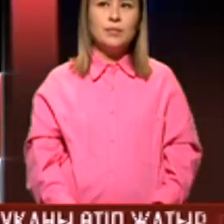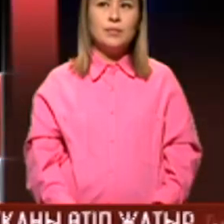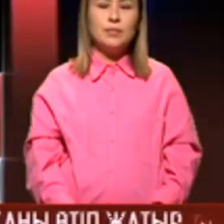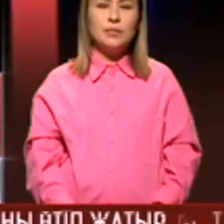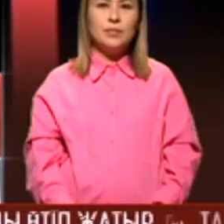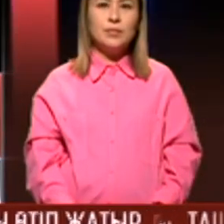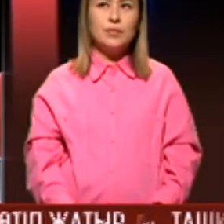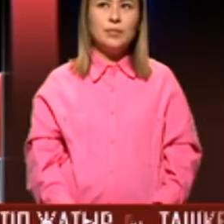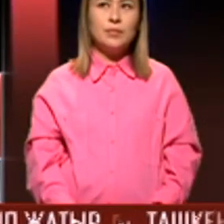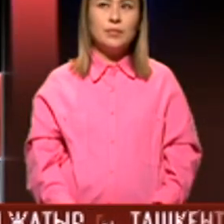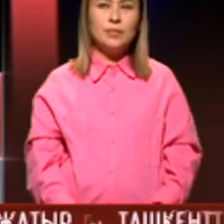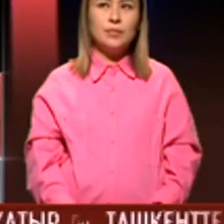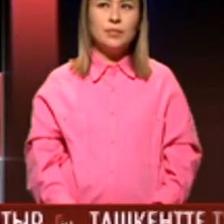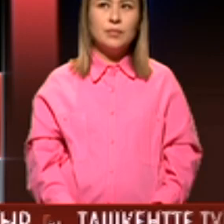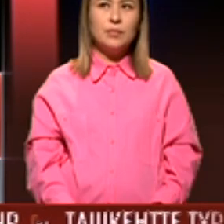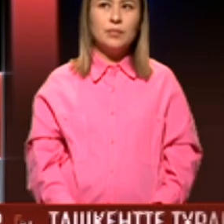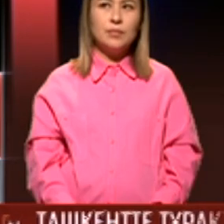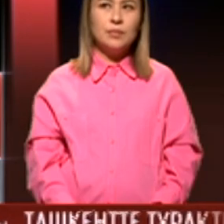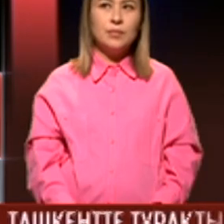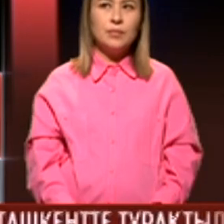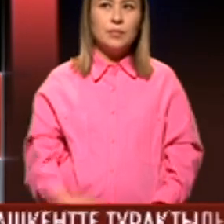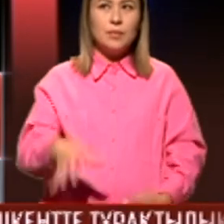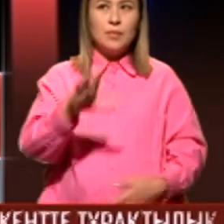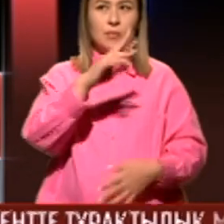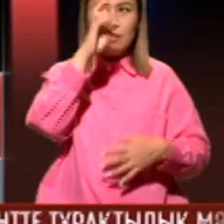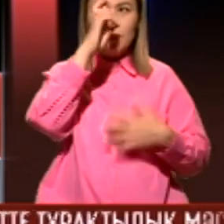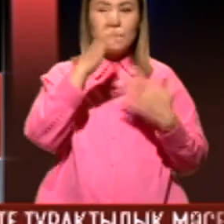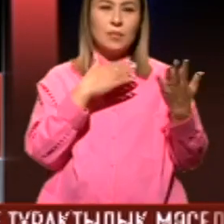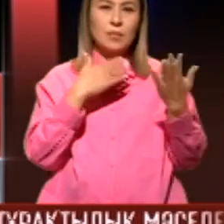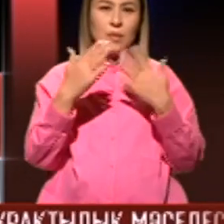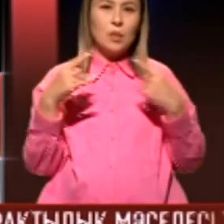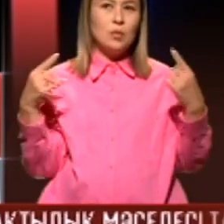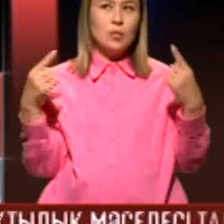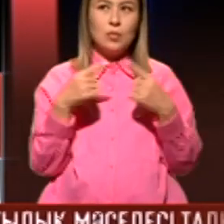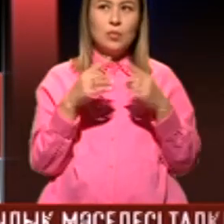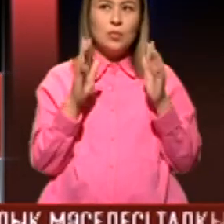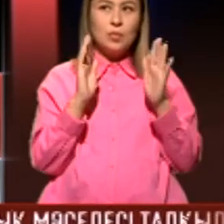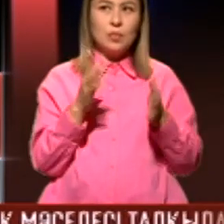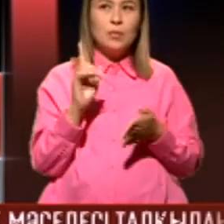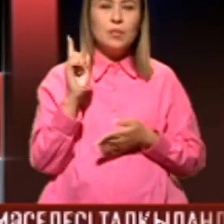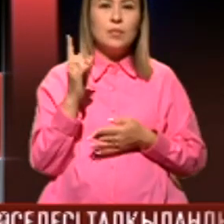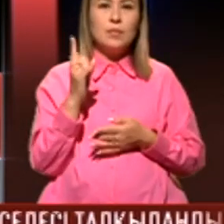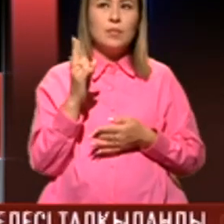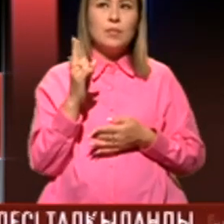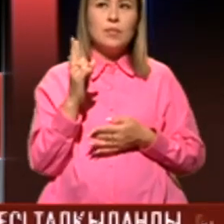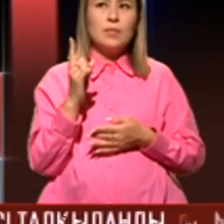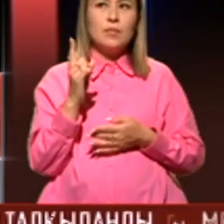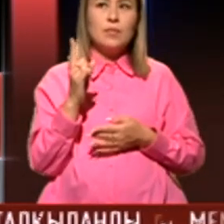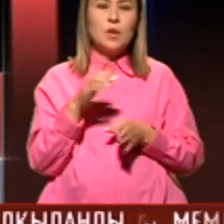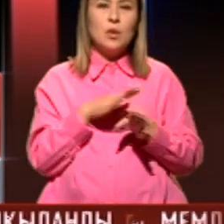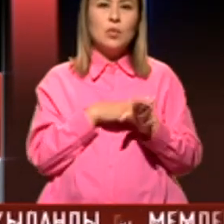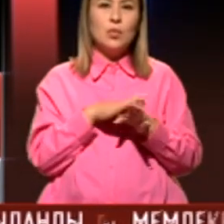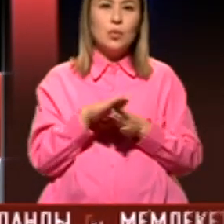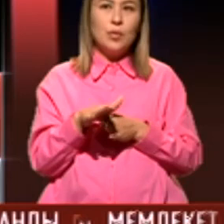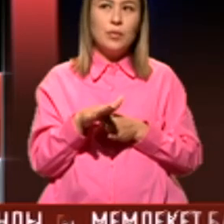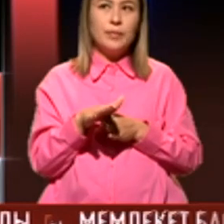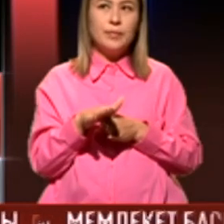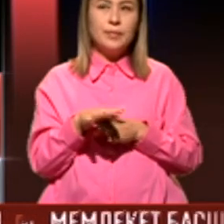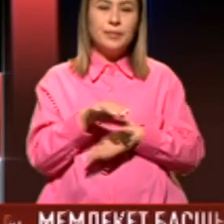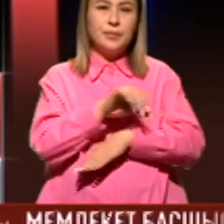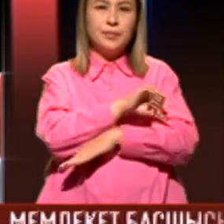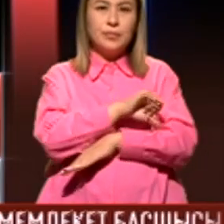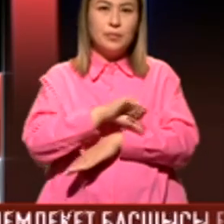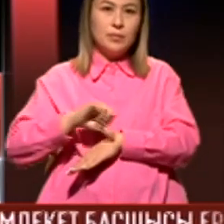Я біз енді көршілес мемлекеттердің бәрімен дос болатынымыз анық. Өйткені біріншіден біз түгел